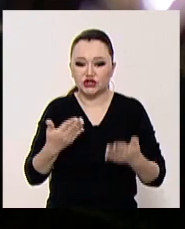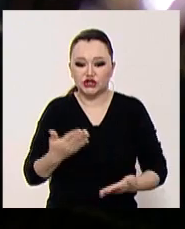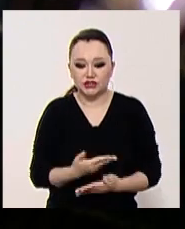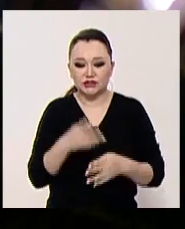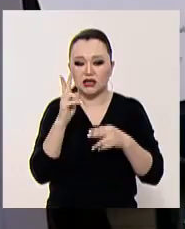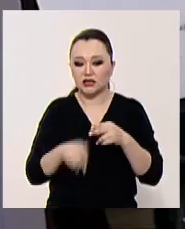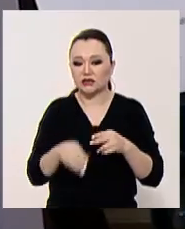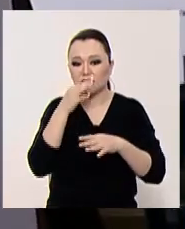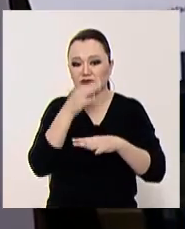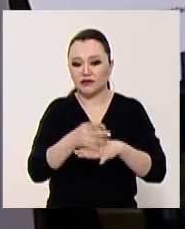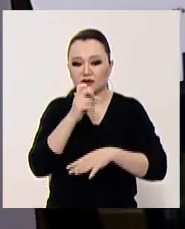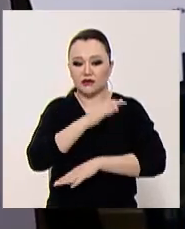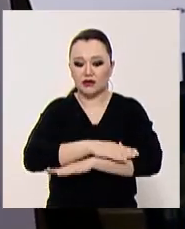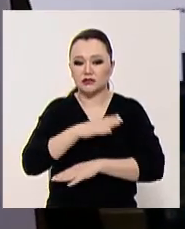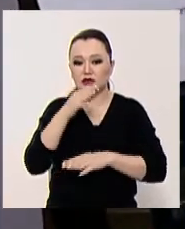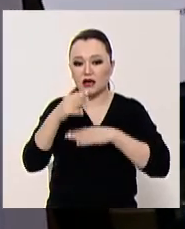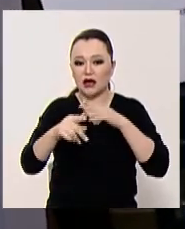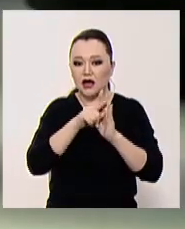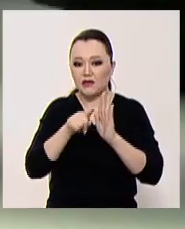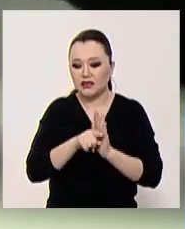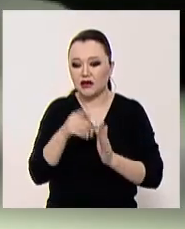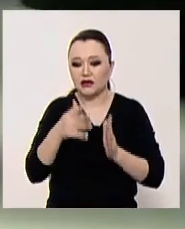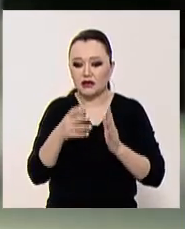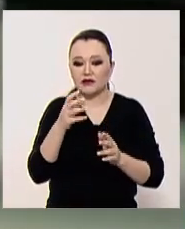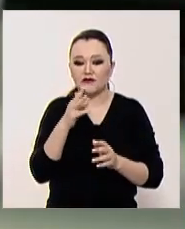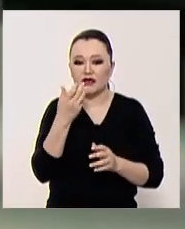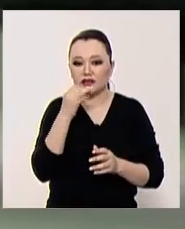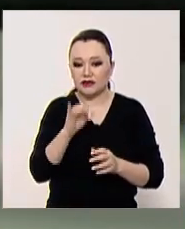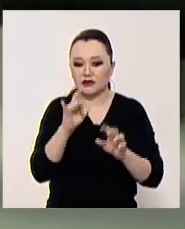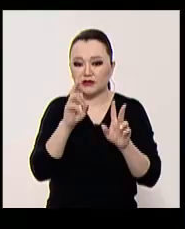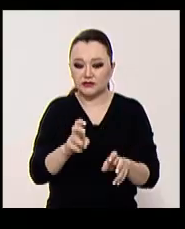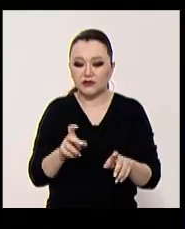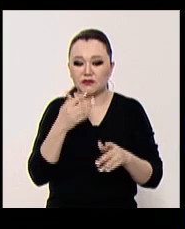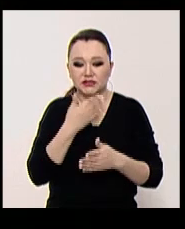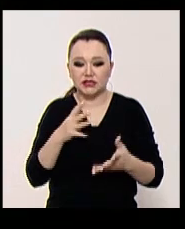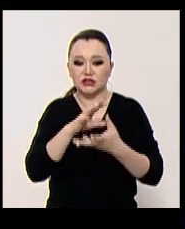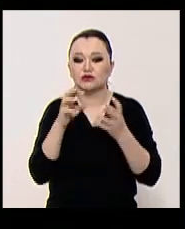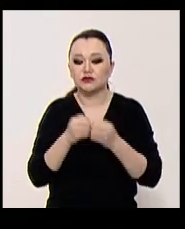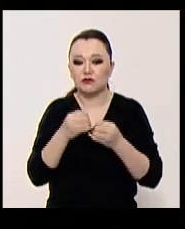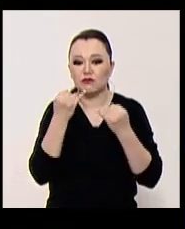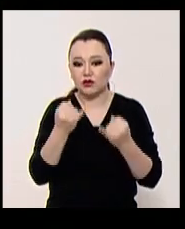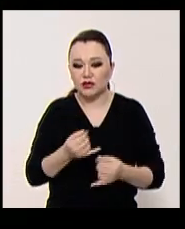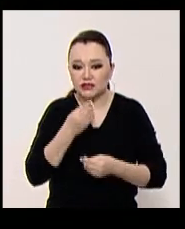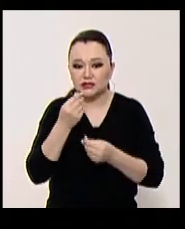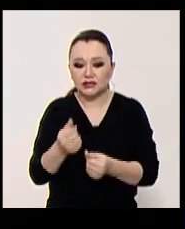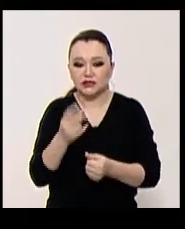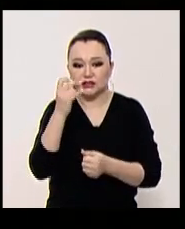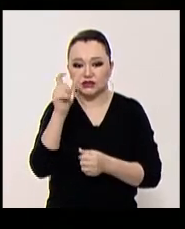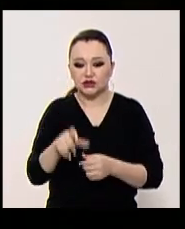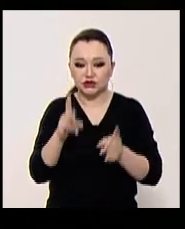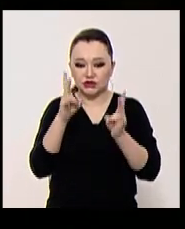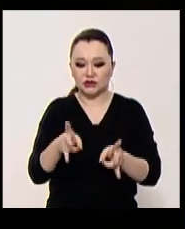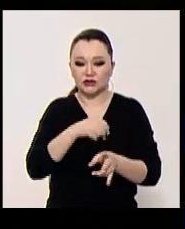заканчивая ответной реакцией на комментарии так называемых хейтеров. Между тем, последствия интернет-негатива сказываются и на жертве, и на